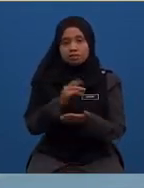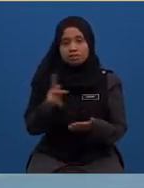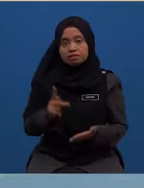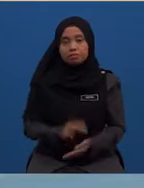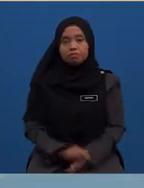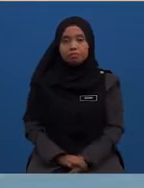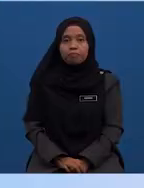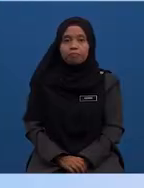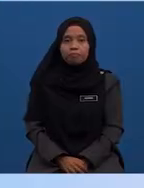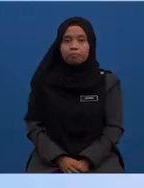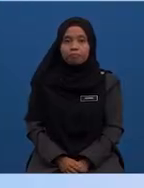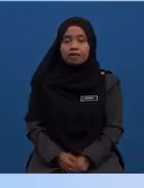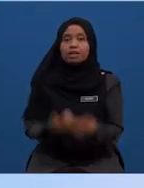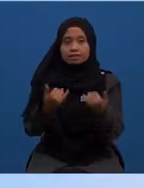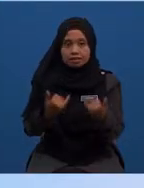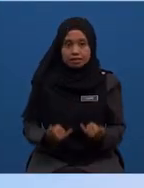teruskan.